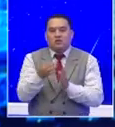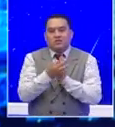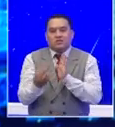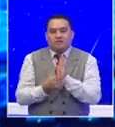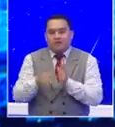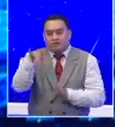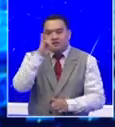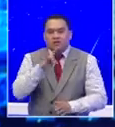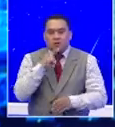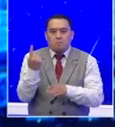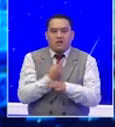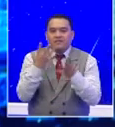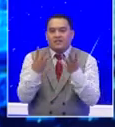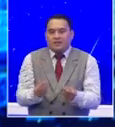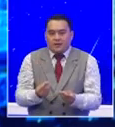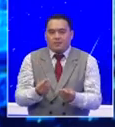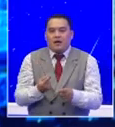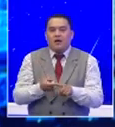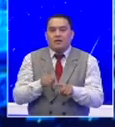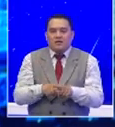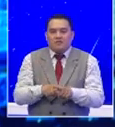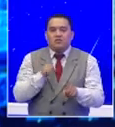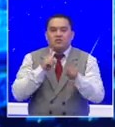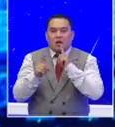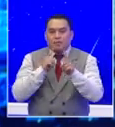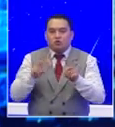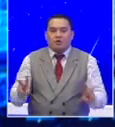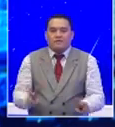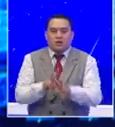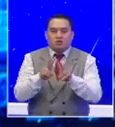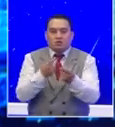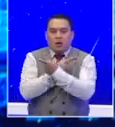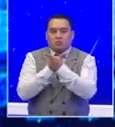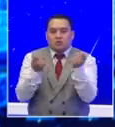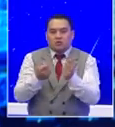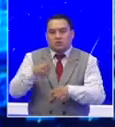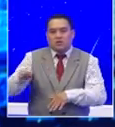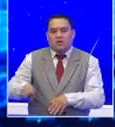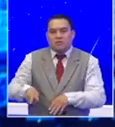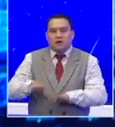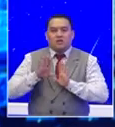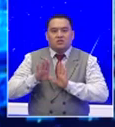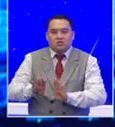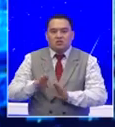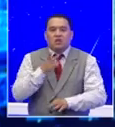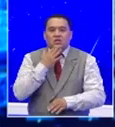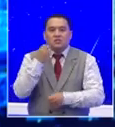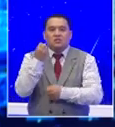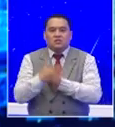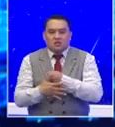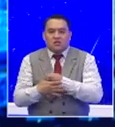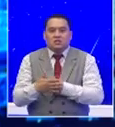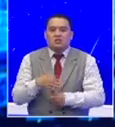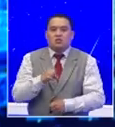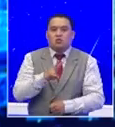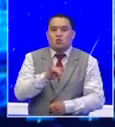единого тестирования в Казахстане за первый день экзаменов. Об этом на брифинге в Нур-Султане сообщила заместитель директора Национального